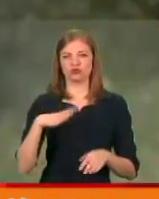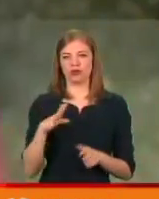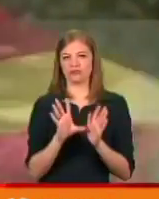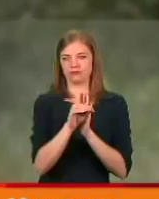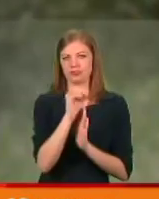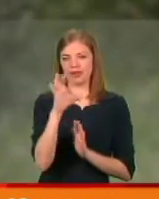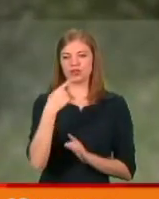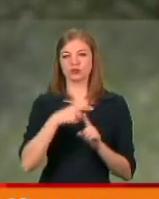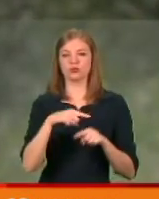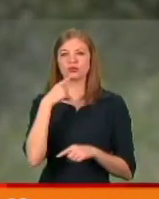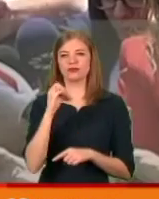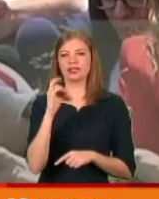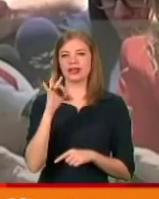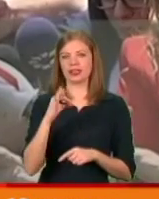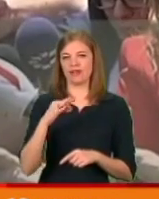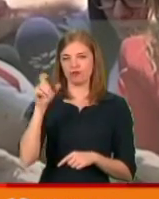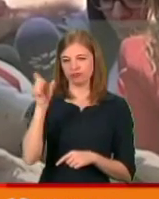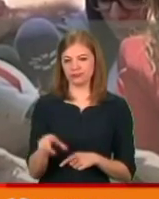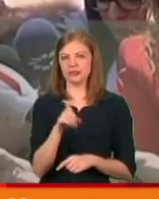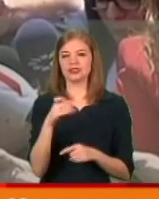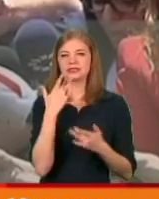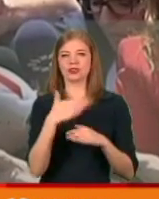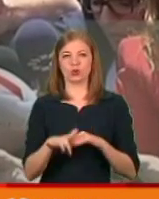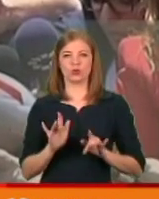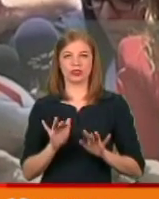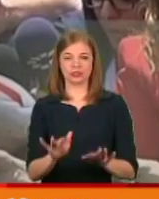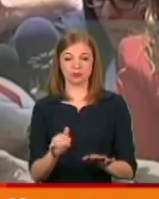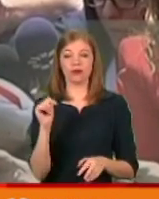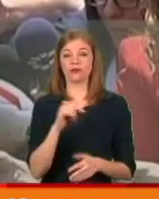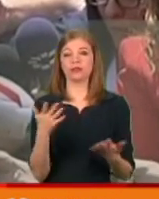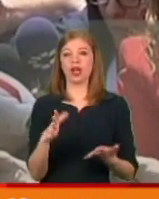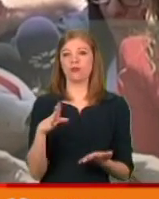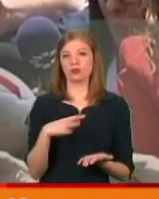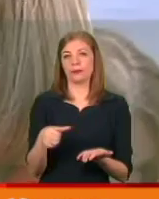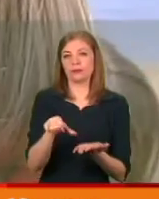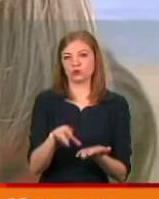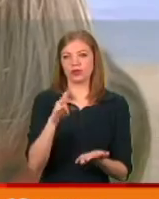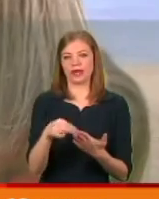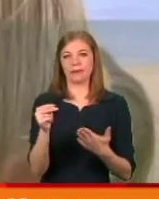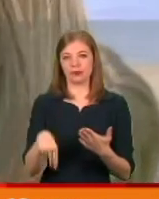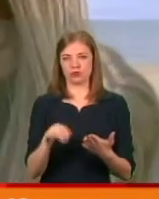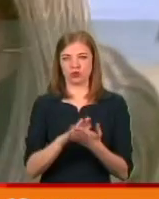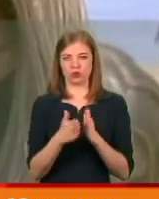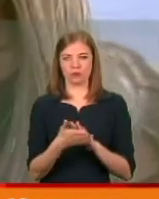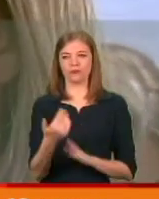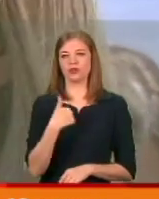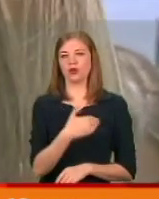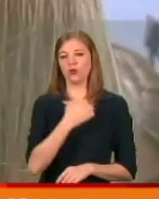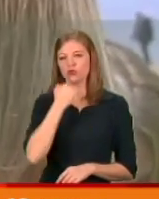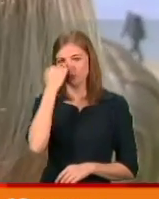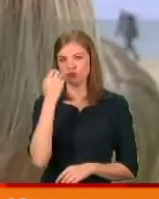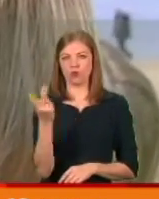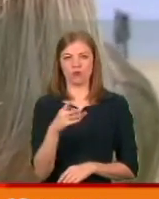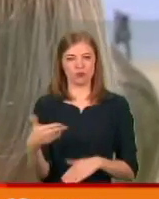це заявила єврокомісарка з закордонних справ Федеріка Могеріні, яка була присутня на підписанні домовленості. Я хочу подякувати